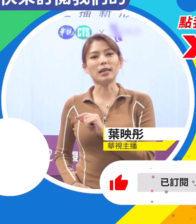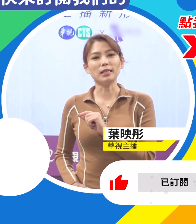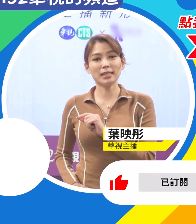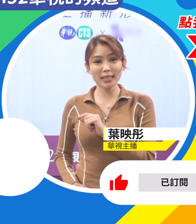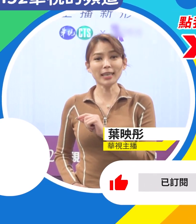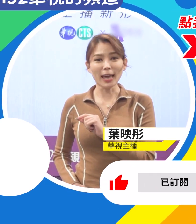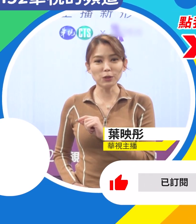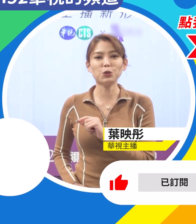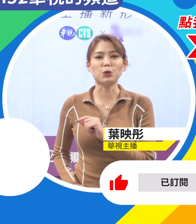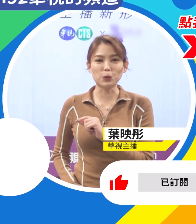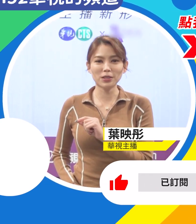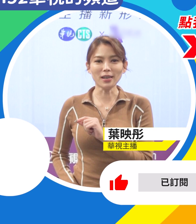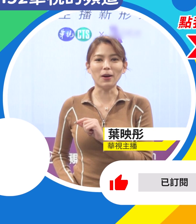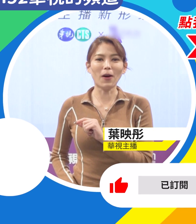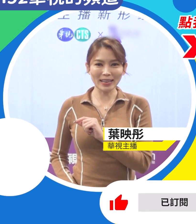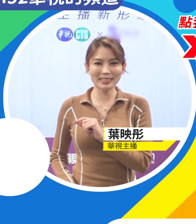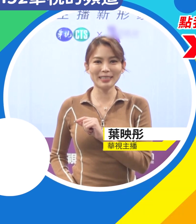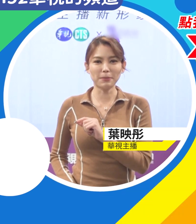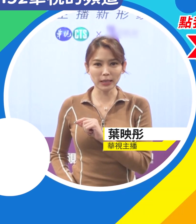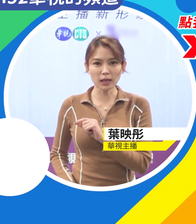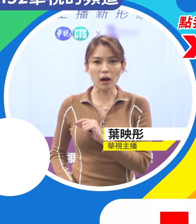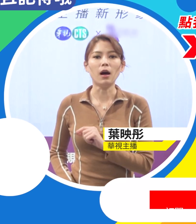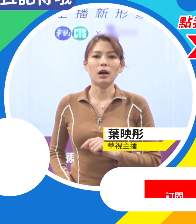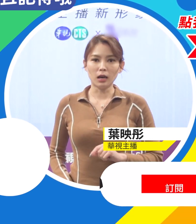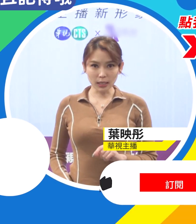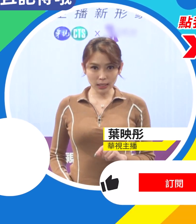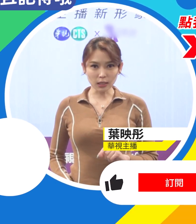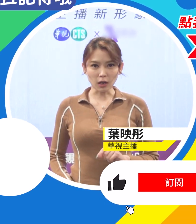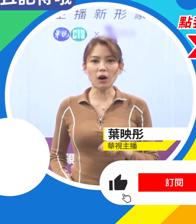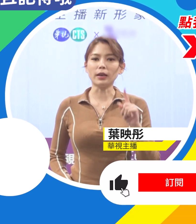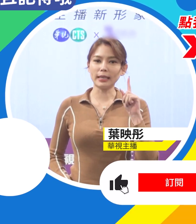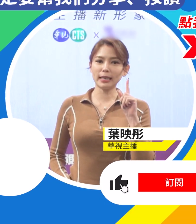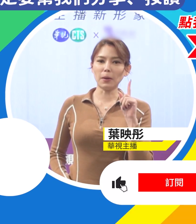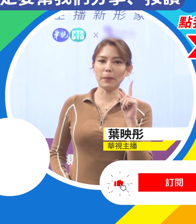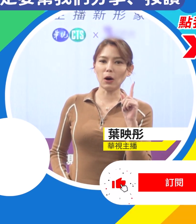们的 CH52华视的频道，而且